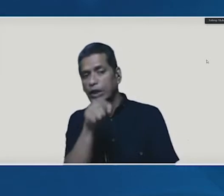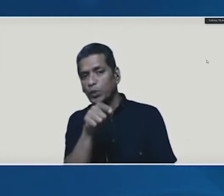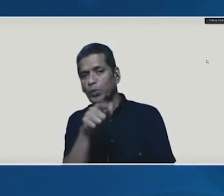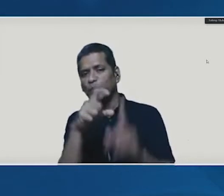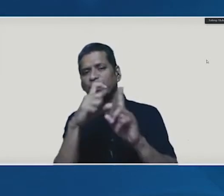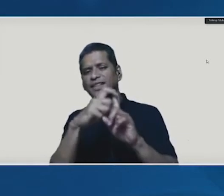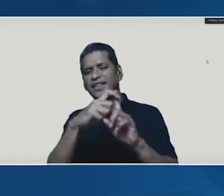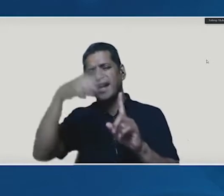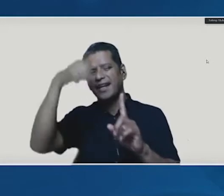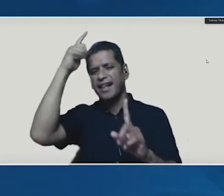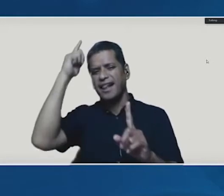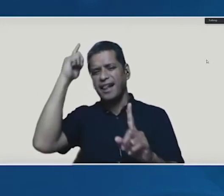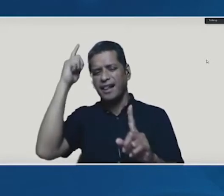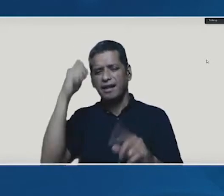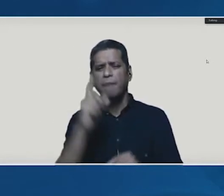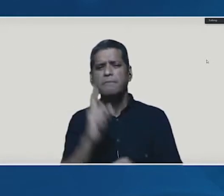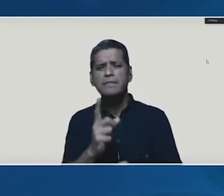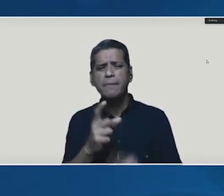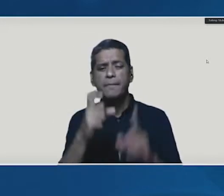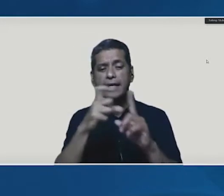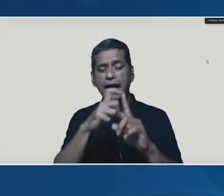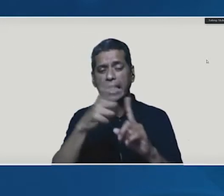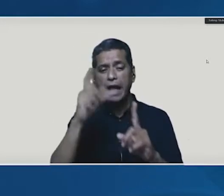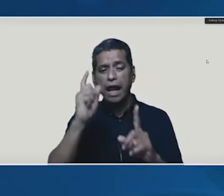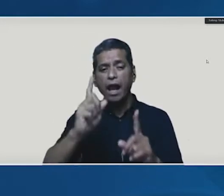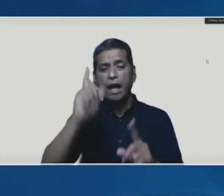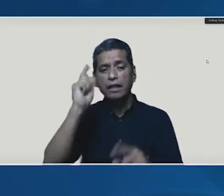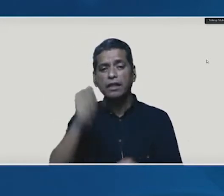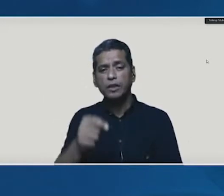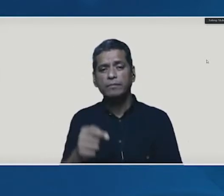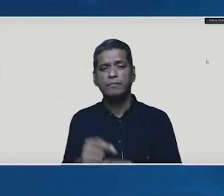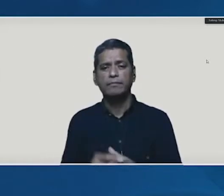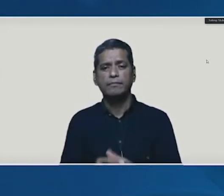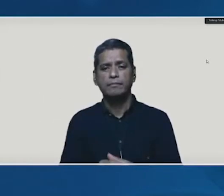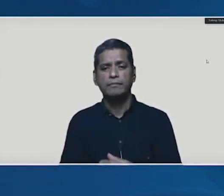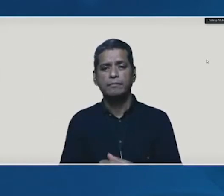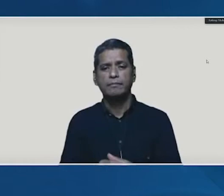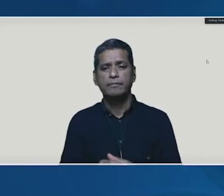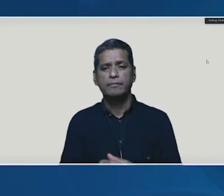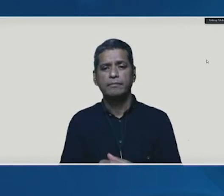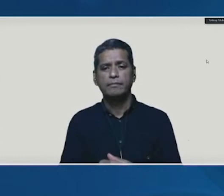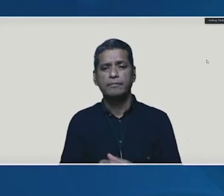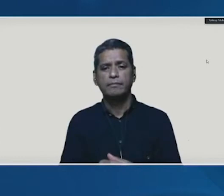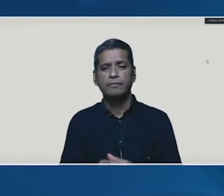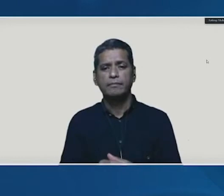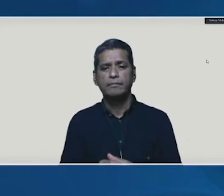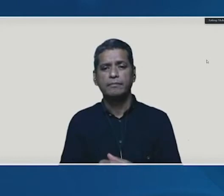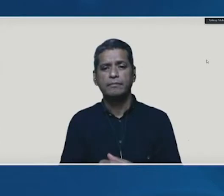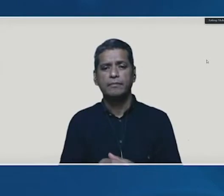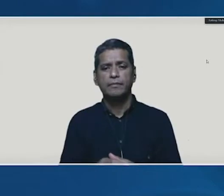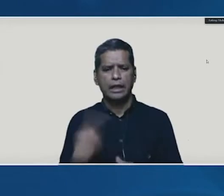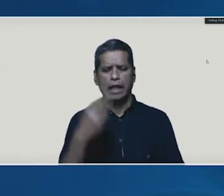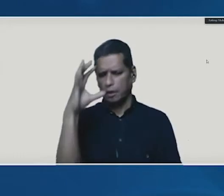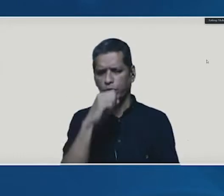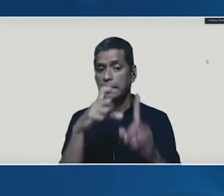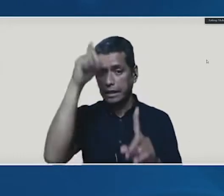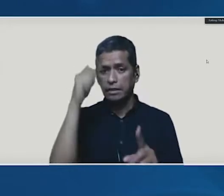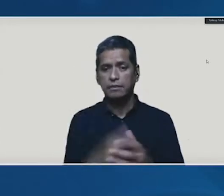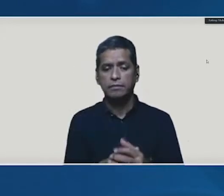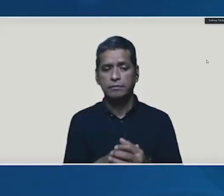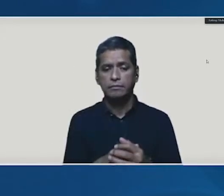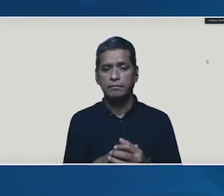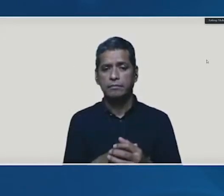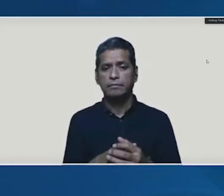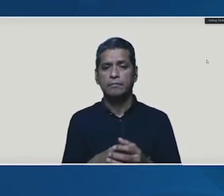ada Daniel disana ketika itu kita ketahui Daniel dia datang ke babilon bukan